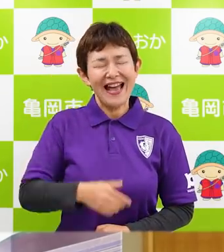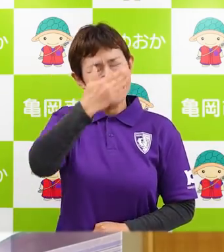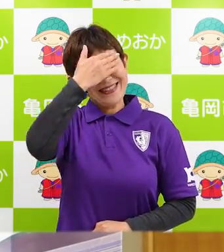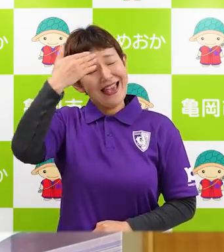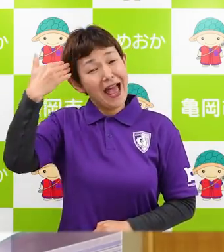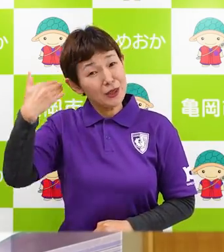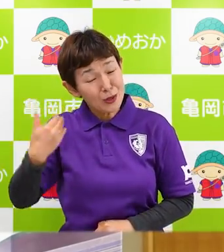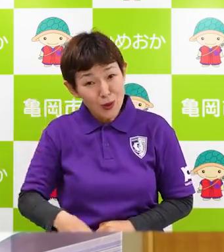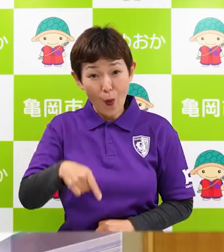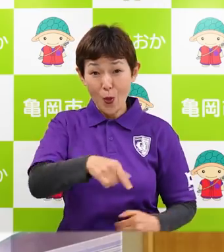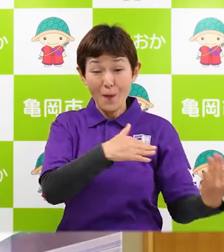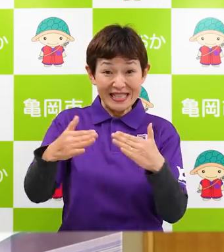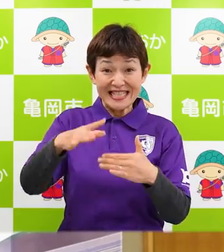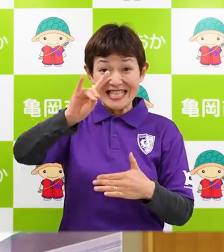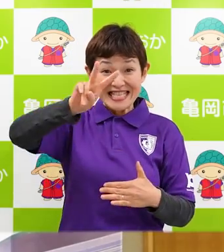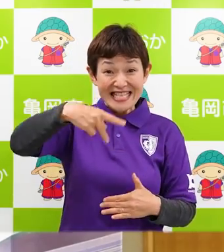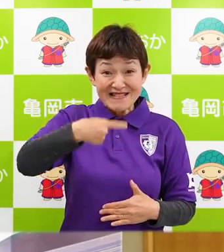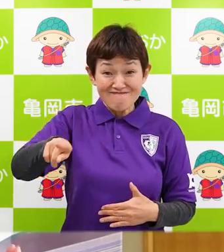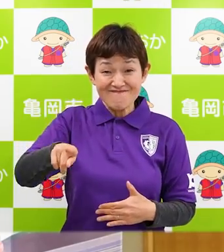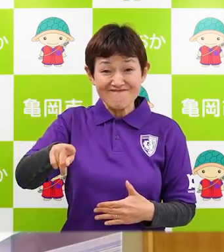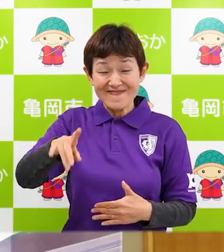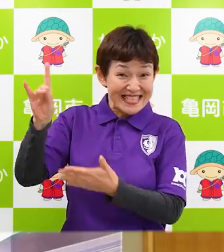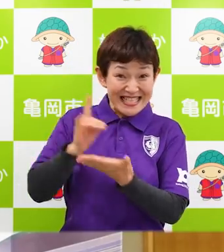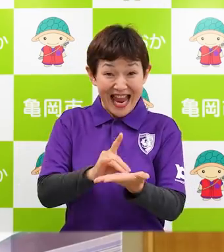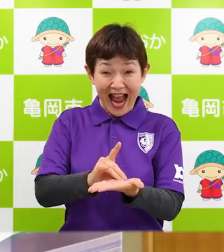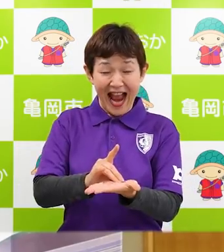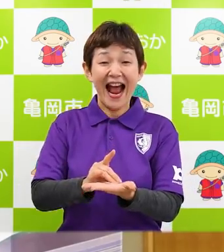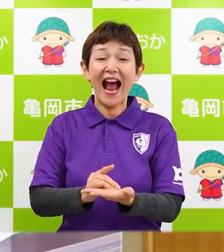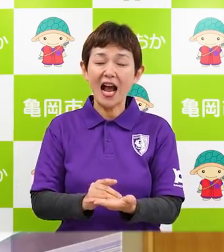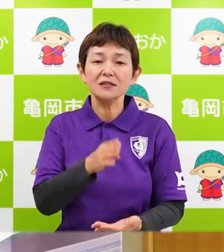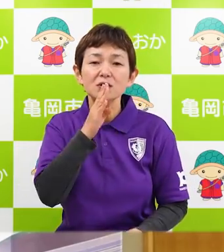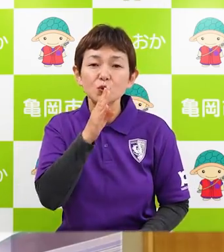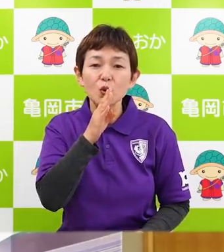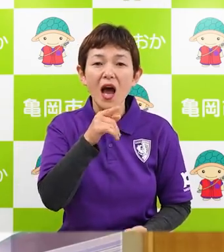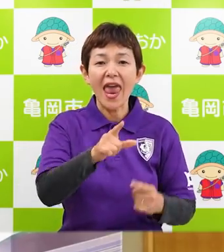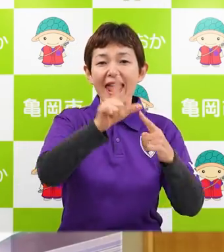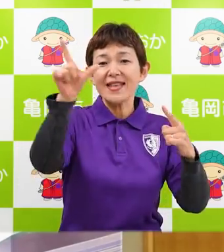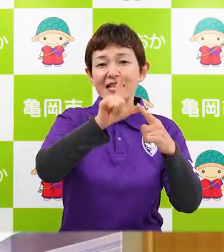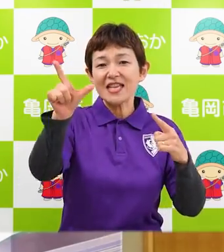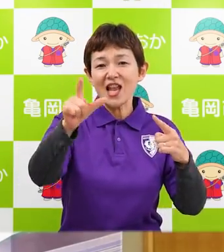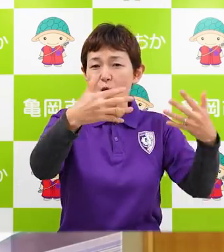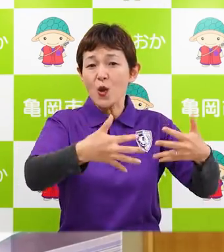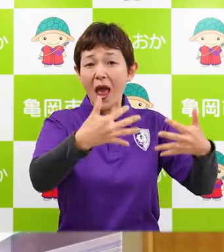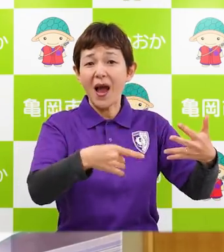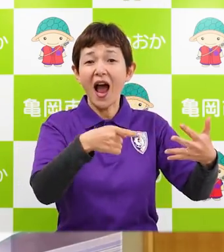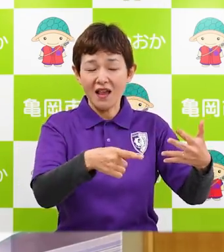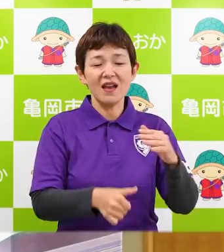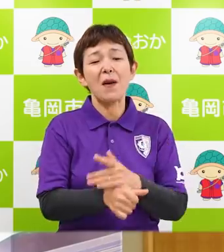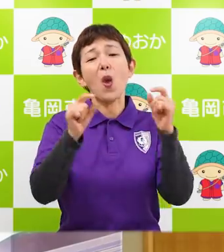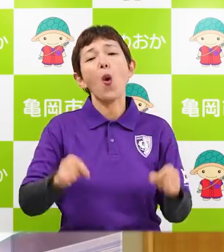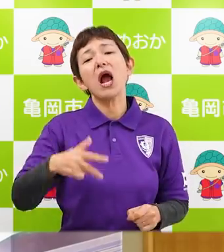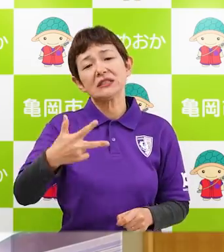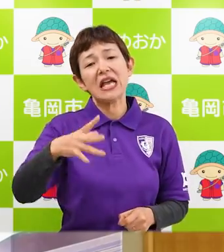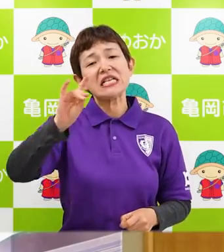にキリンが来たんですよ。実はこのキリン、NHK 大河ドラマで亀岡市はキリンが来